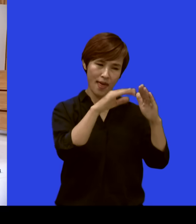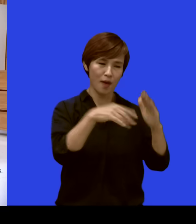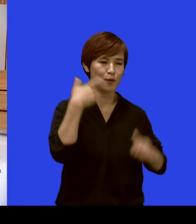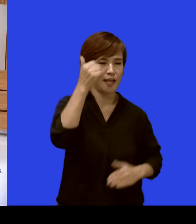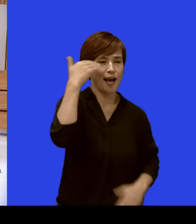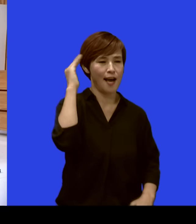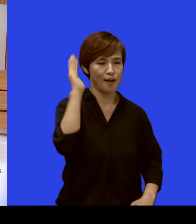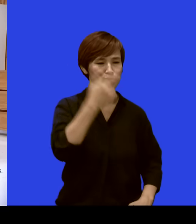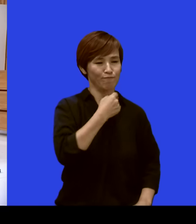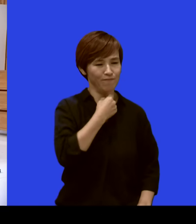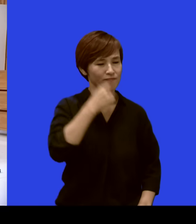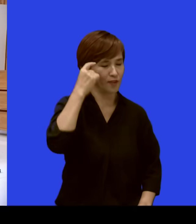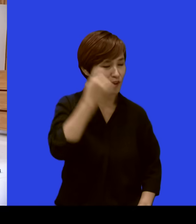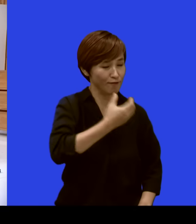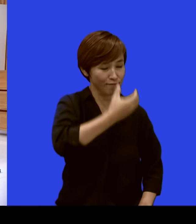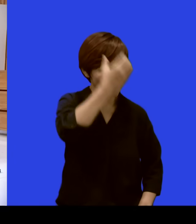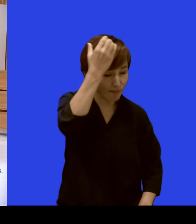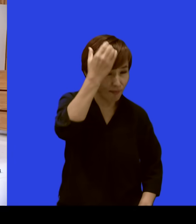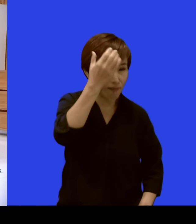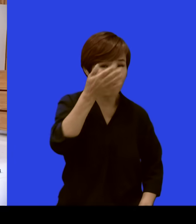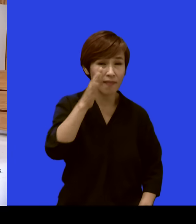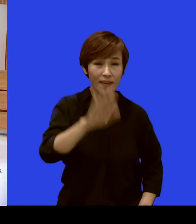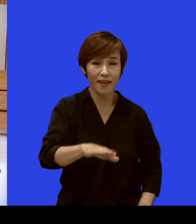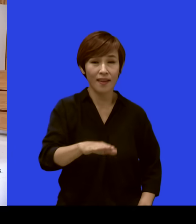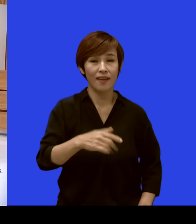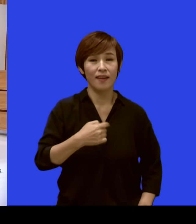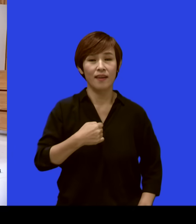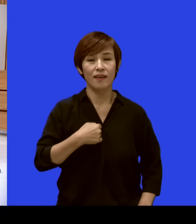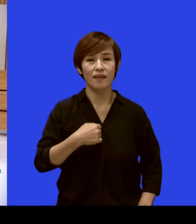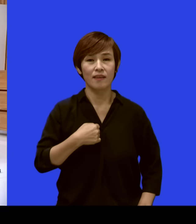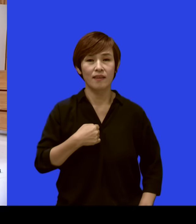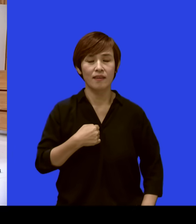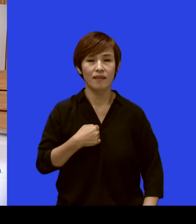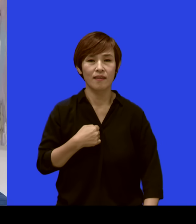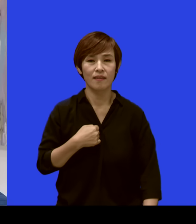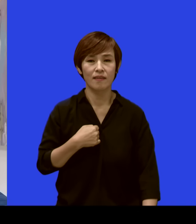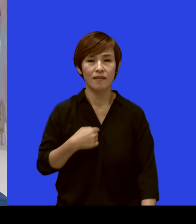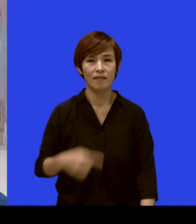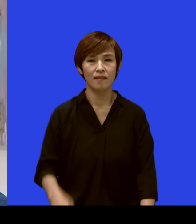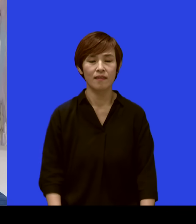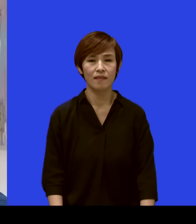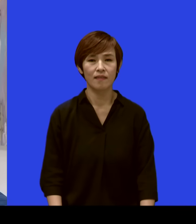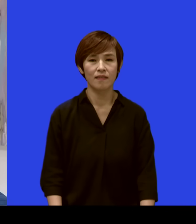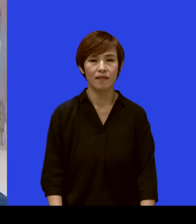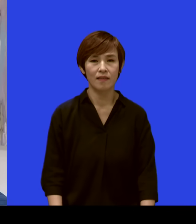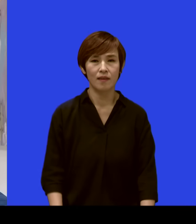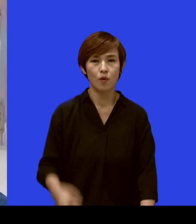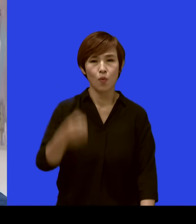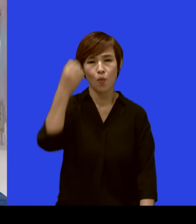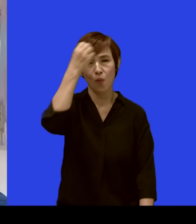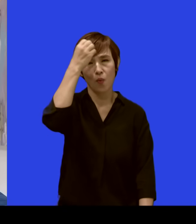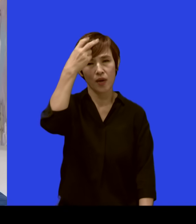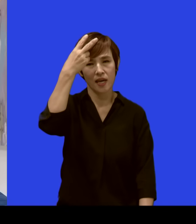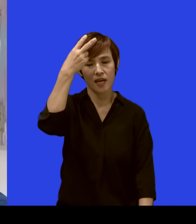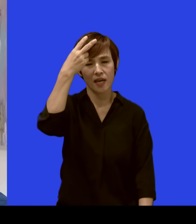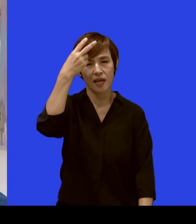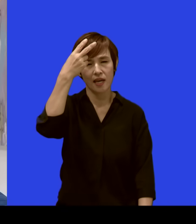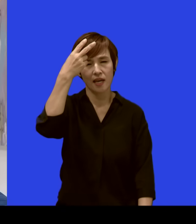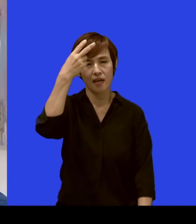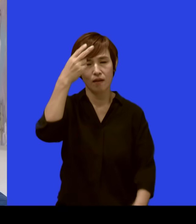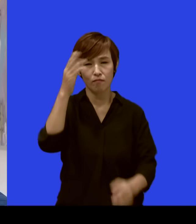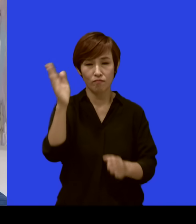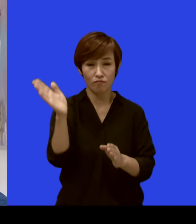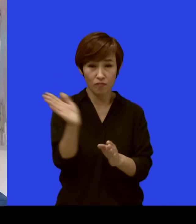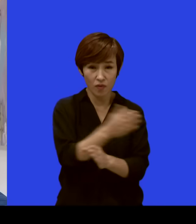소박하지만 궁극적 꿈이었는데 제가 이제 사실 이제 고등학교 2학년